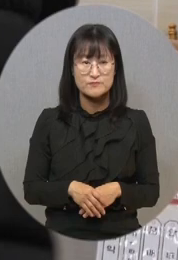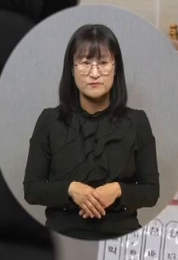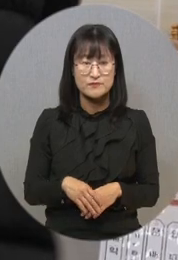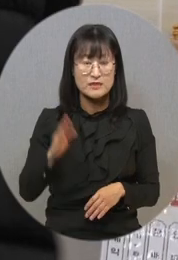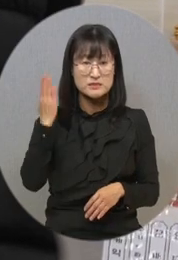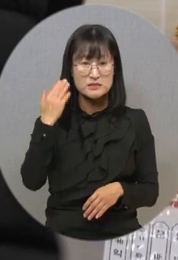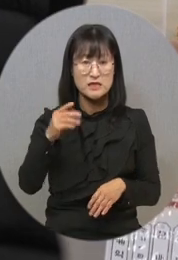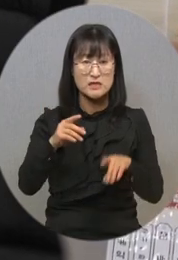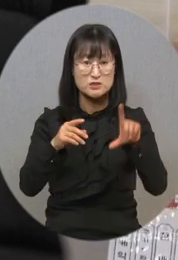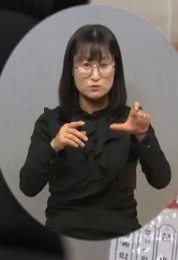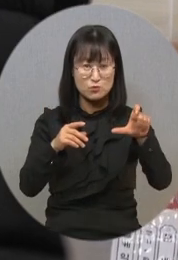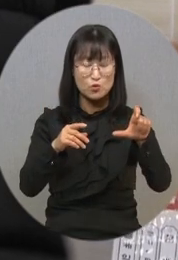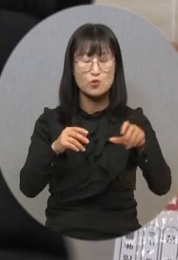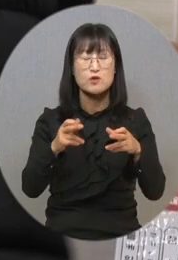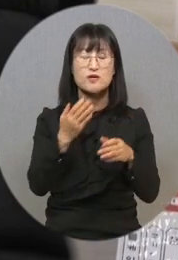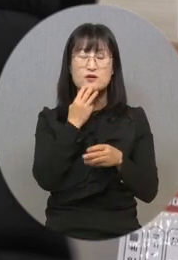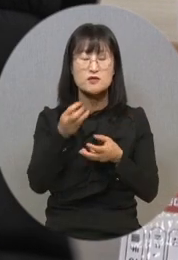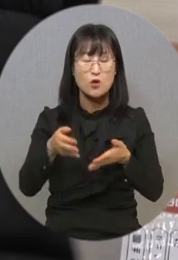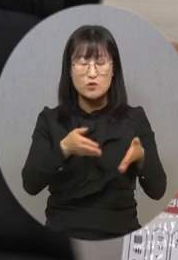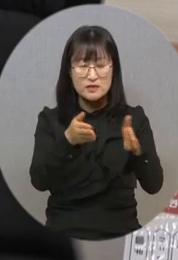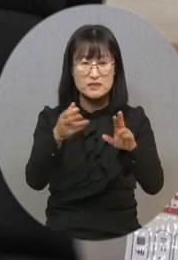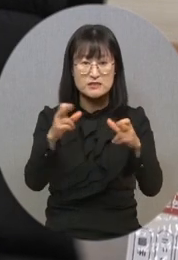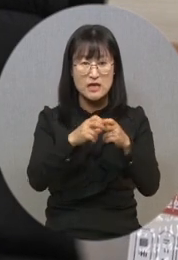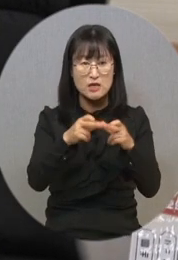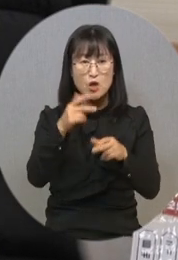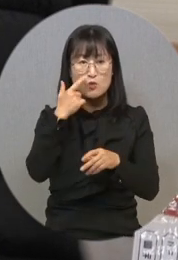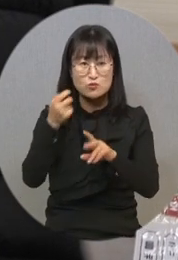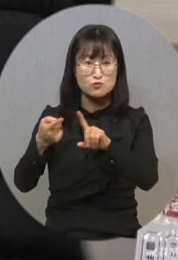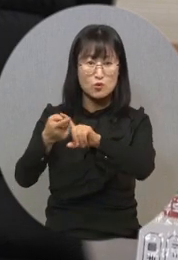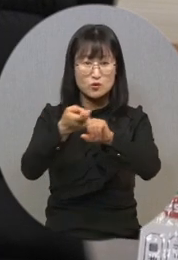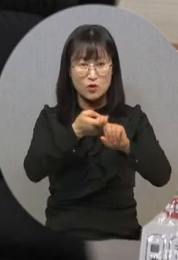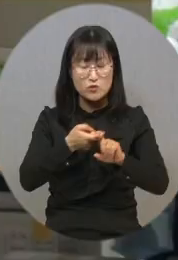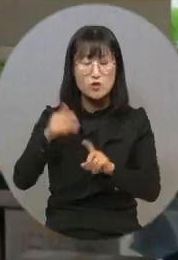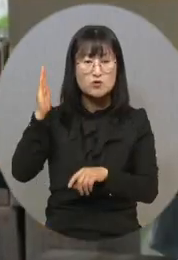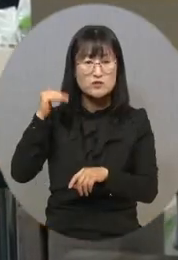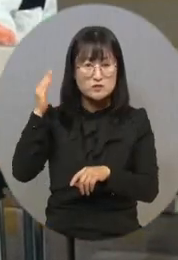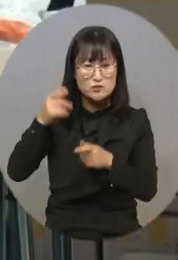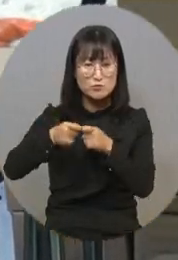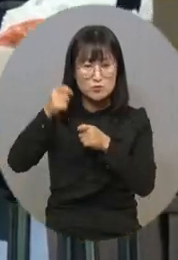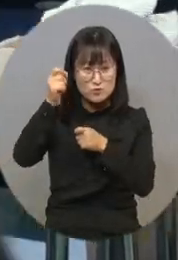지난 15일 경기장애인부모연대 의정부지회는